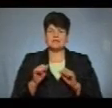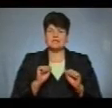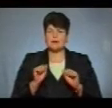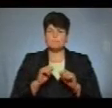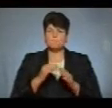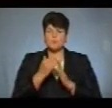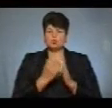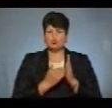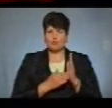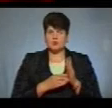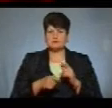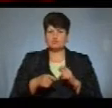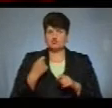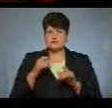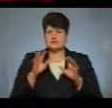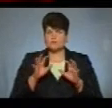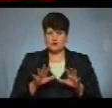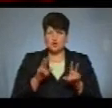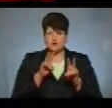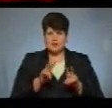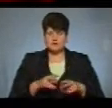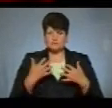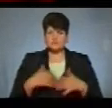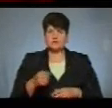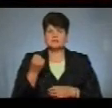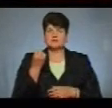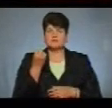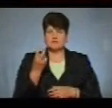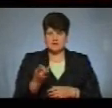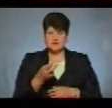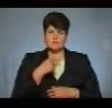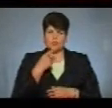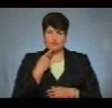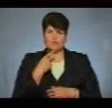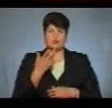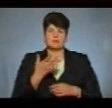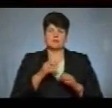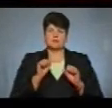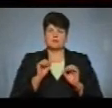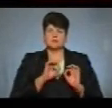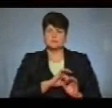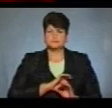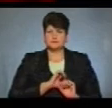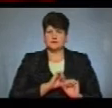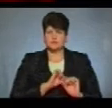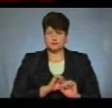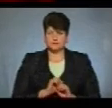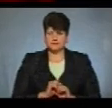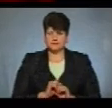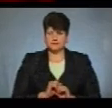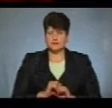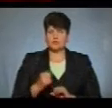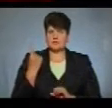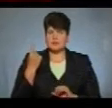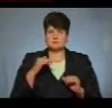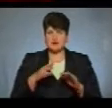виборчого законодавства, суд розглянув 12, розповідає омбудсменка зі захисту виборчих прав «Опори» Ольга Мазаєва. З них одна